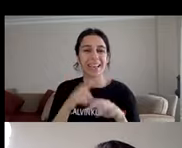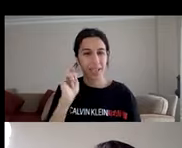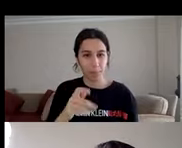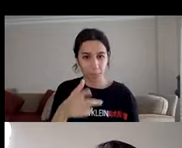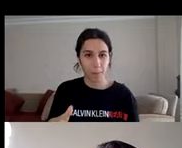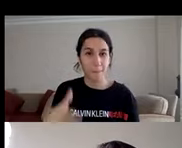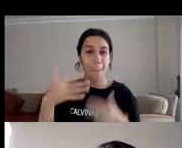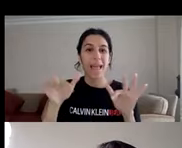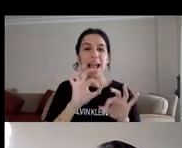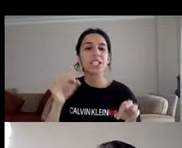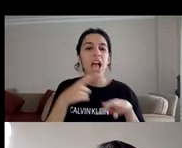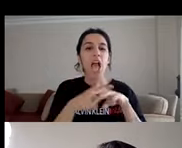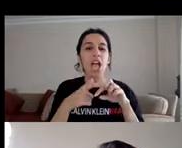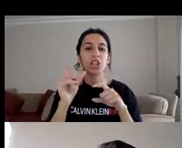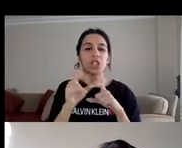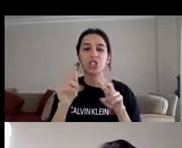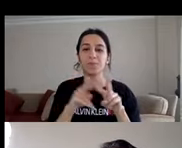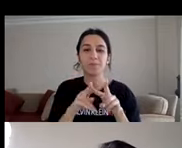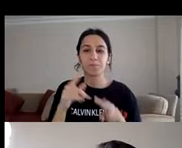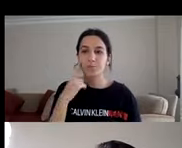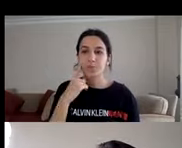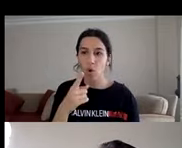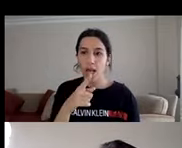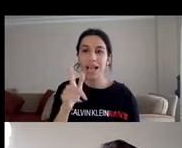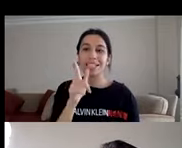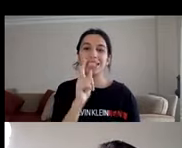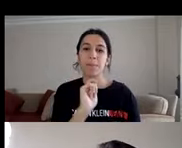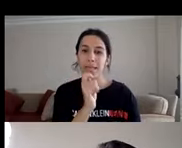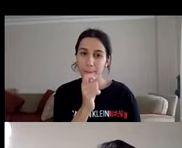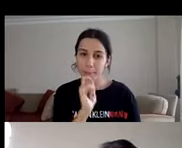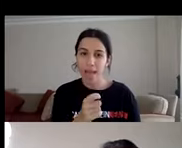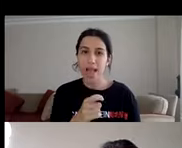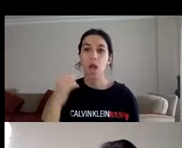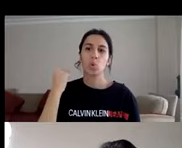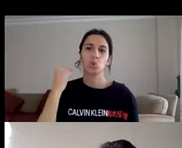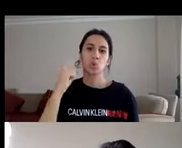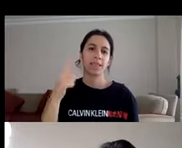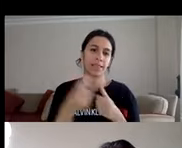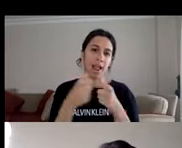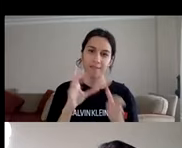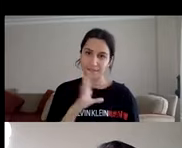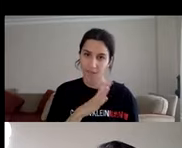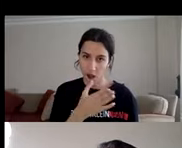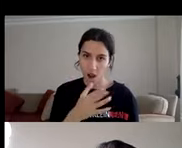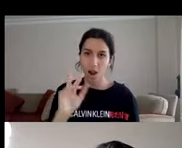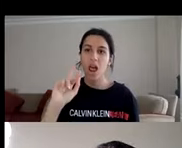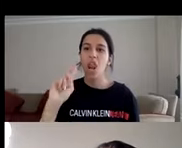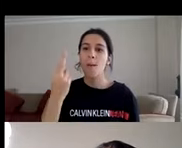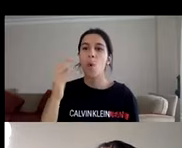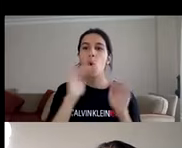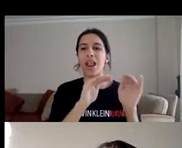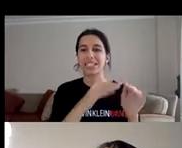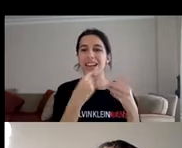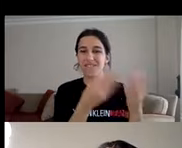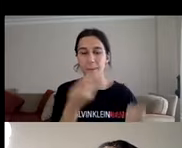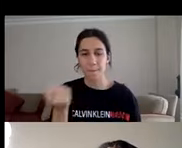Erişim Derneği'ndeki aktivist arkadaşları tanıdım. Sesli Betimleme Derneği var, birçok güçlü dernek var. Raporlara destek vermeye çalıştık.